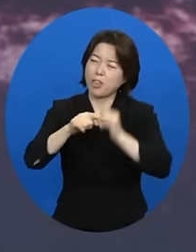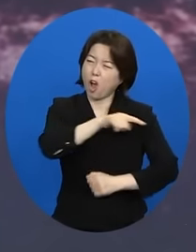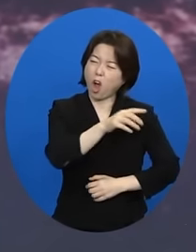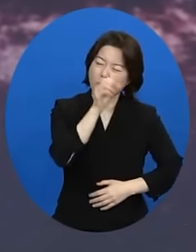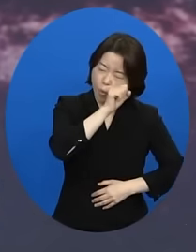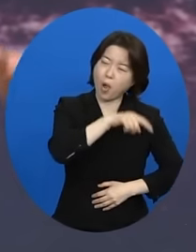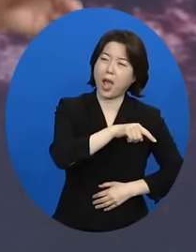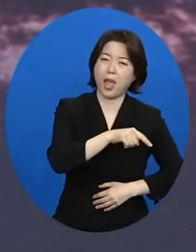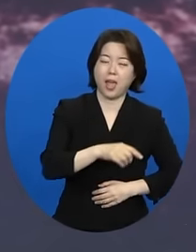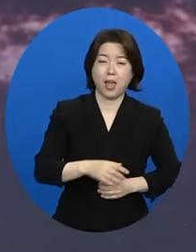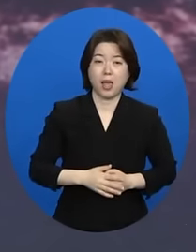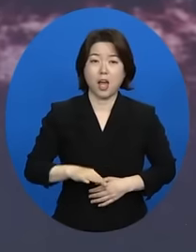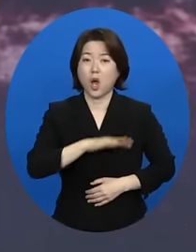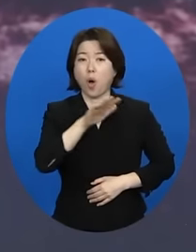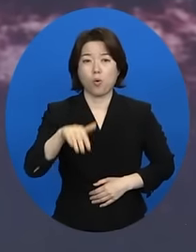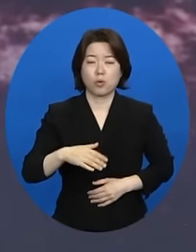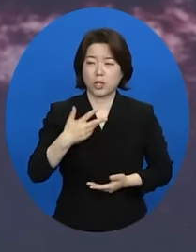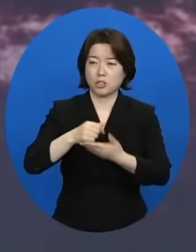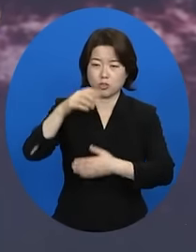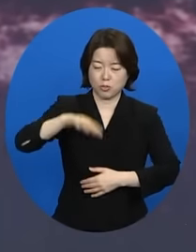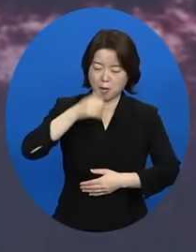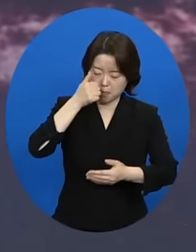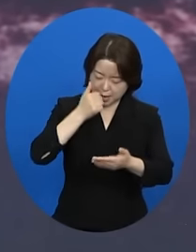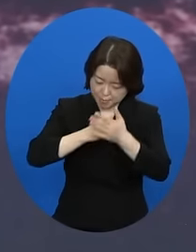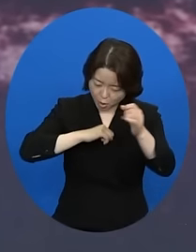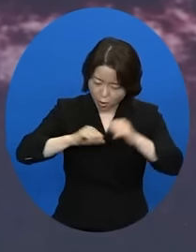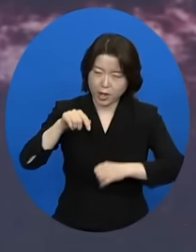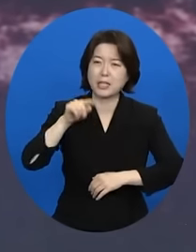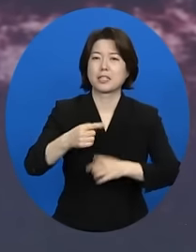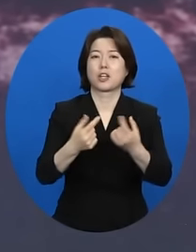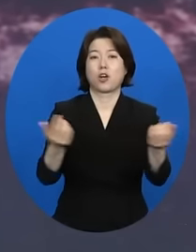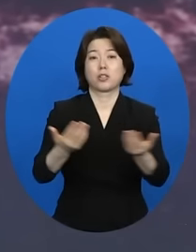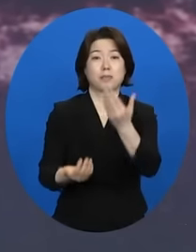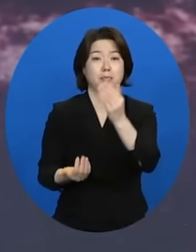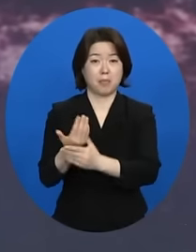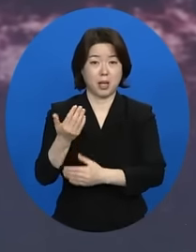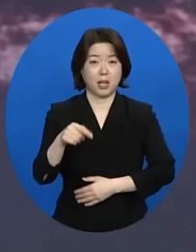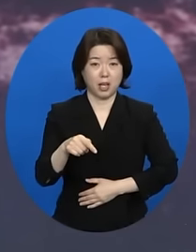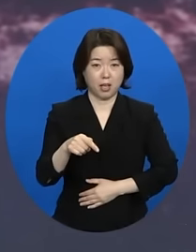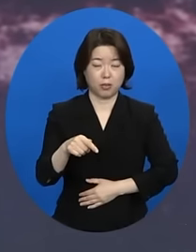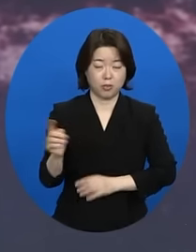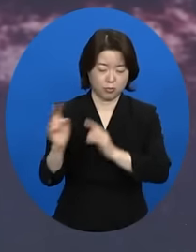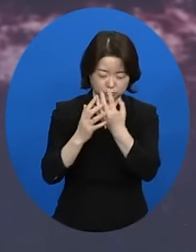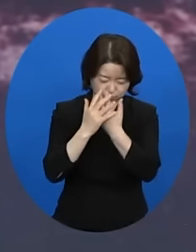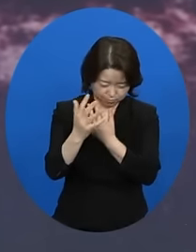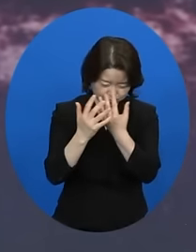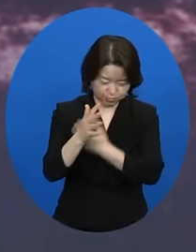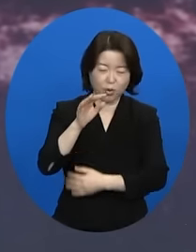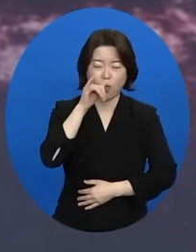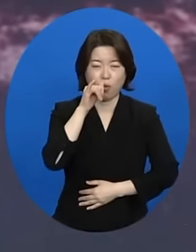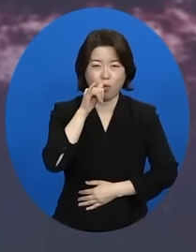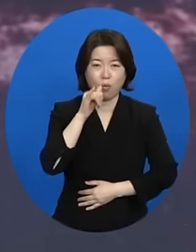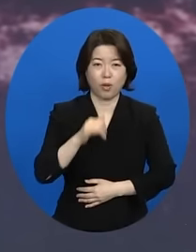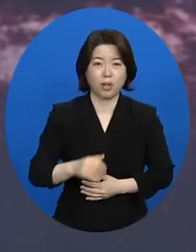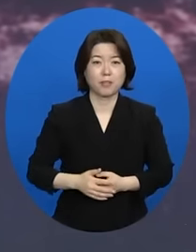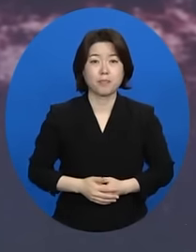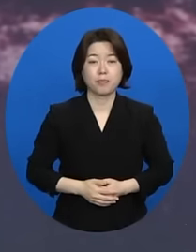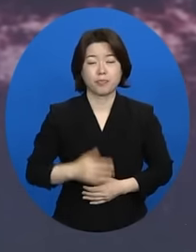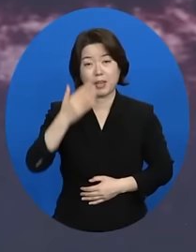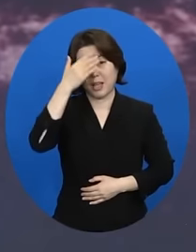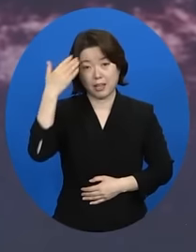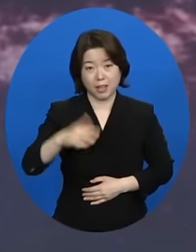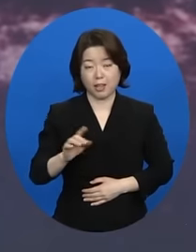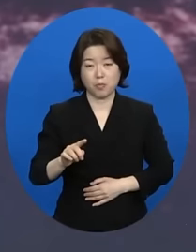분이 많았습니다. 우리가 주님 앞에 범죄하여 이런 일이 벌어진 것입니다 라고 지금 부흥이 하고 있는 거예요. 지금 그나마 다행인